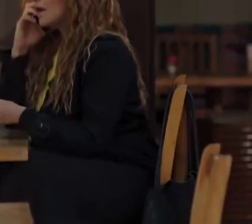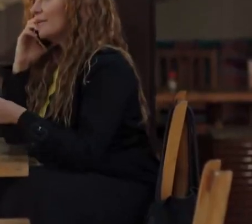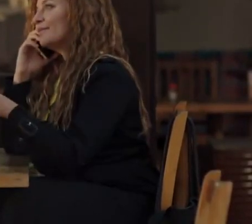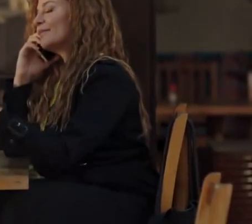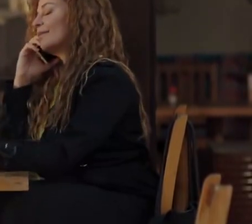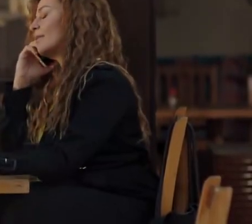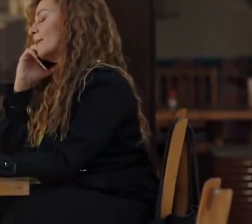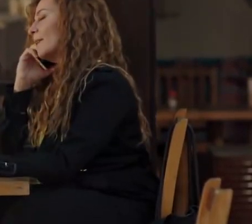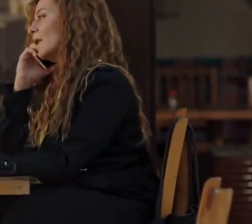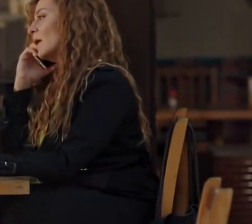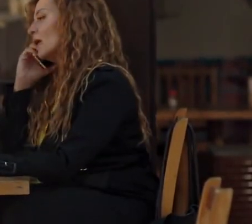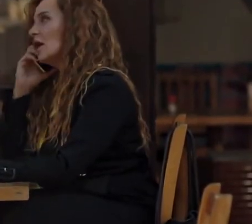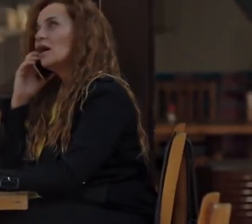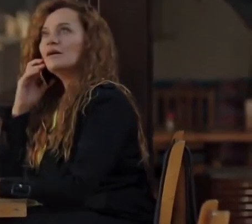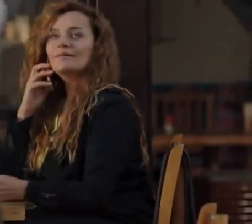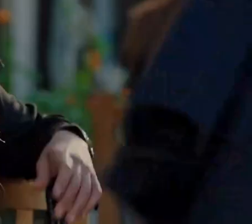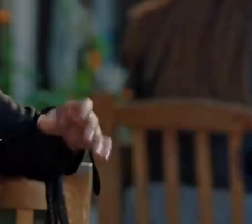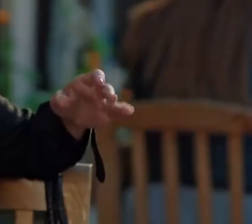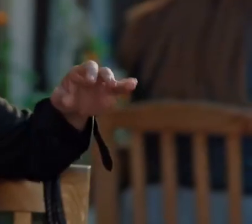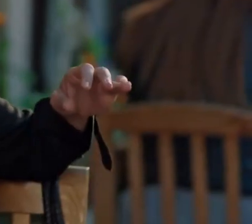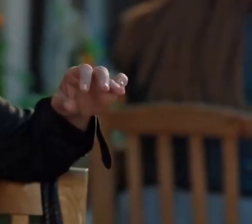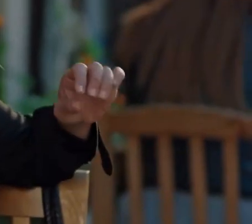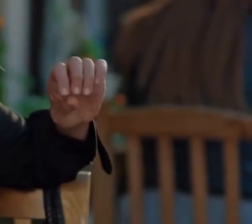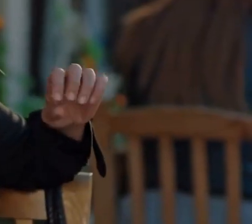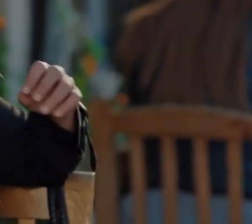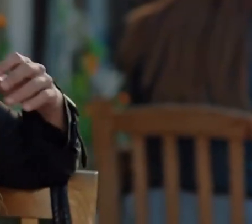İbrahim kalktı masadan, ceketini aldı gidiyor.